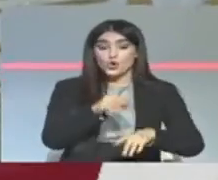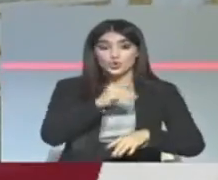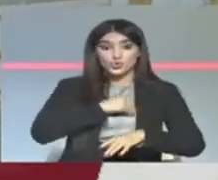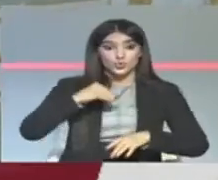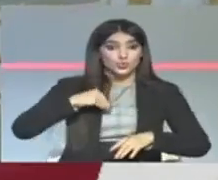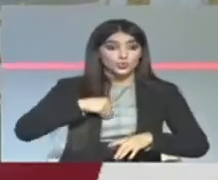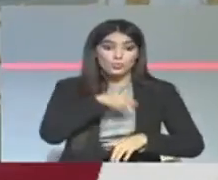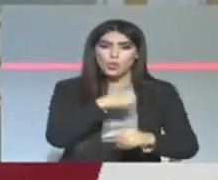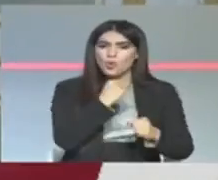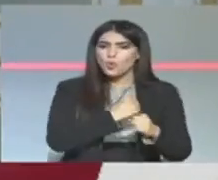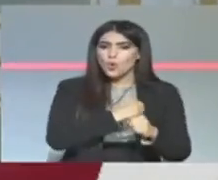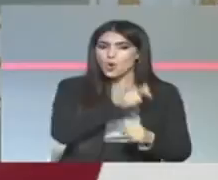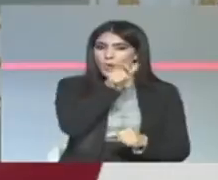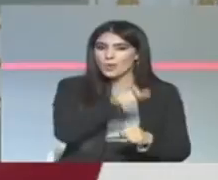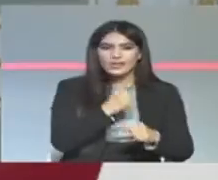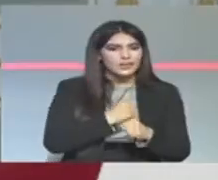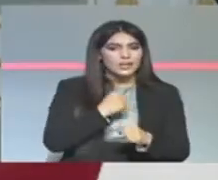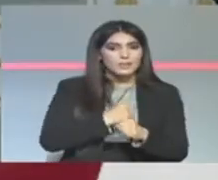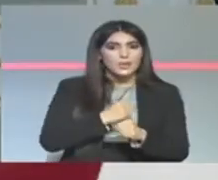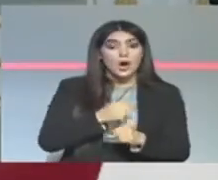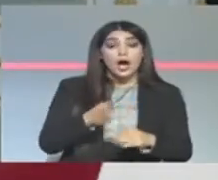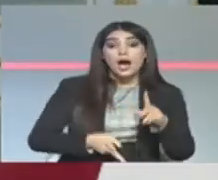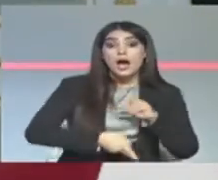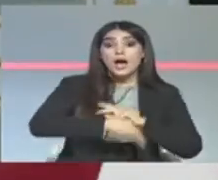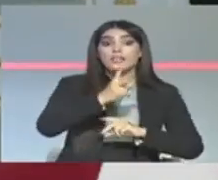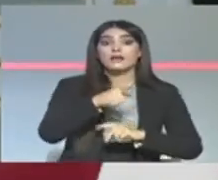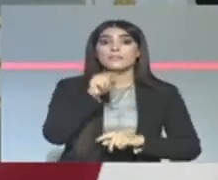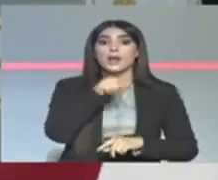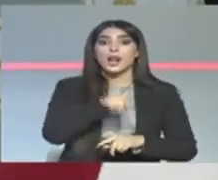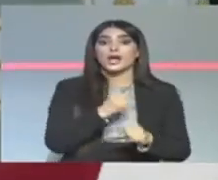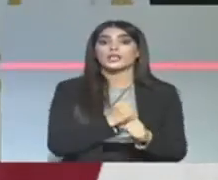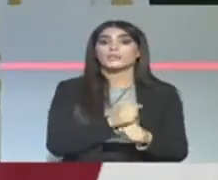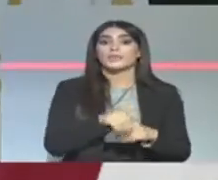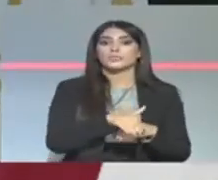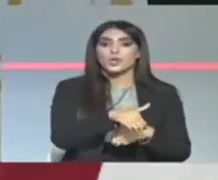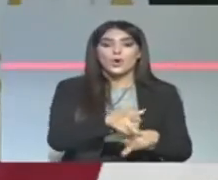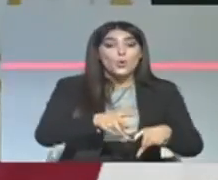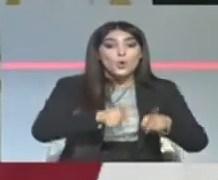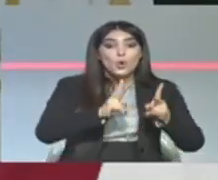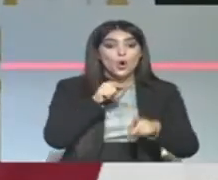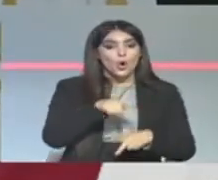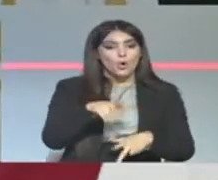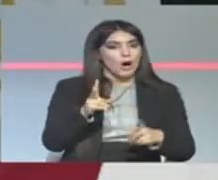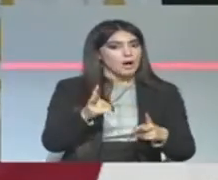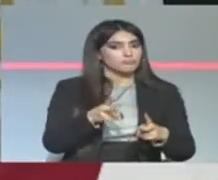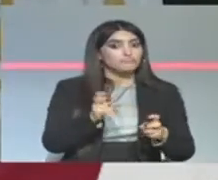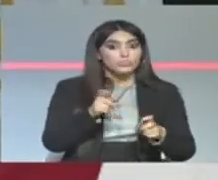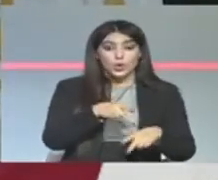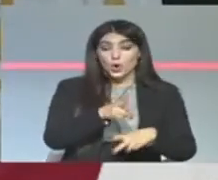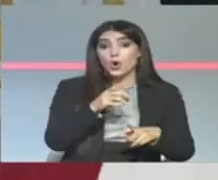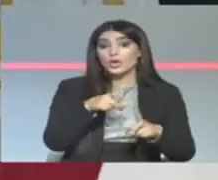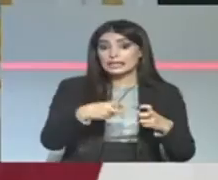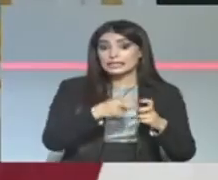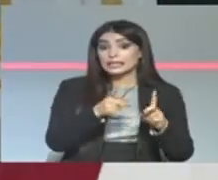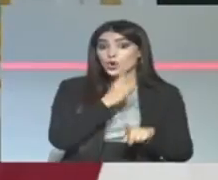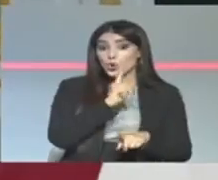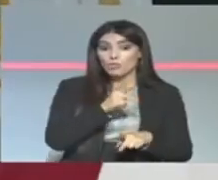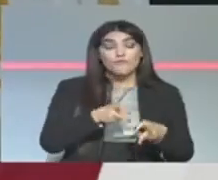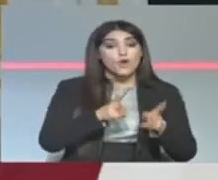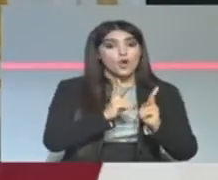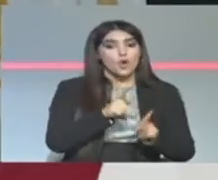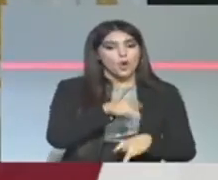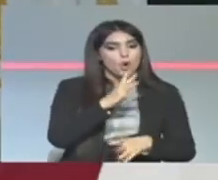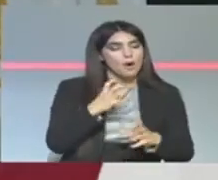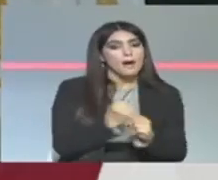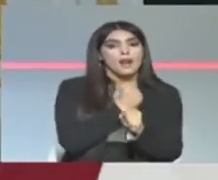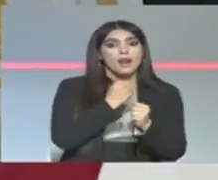من عمل انساني يتجاوز والواجب المهني واعتبره يحتذى به في مغالبه النفس من